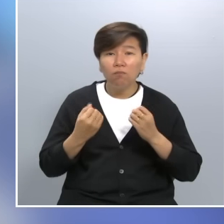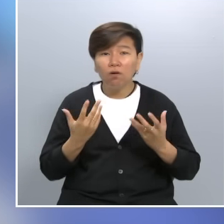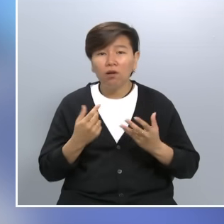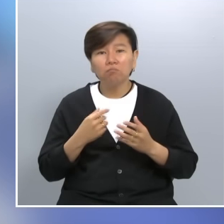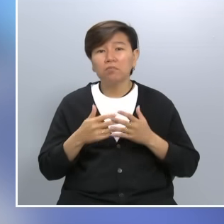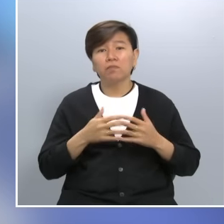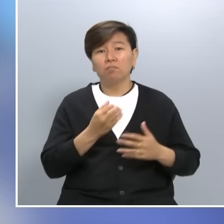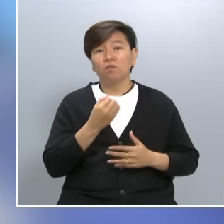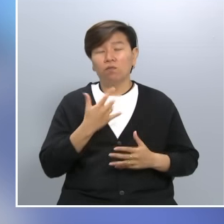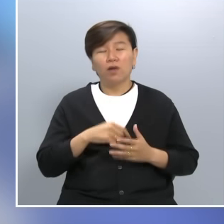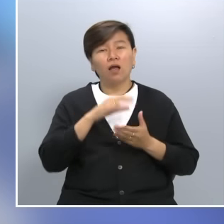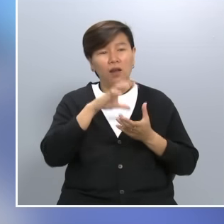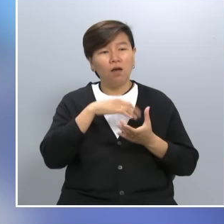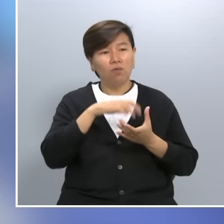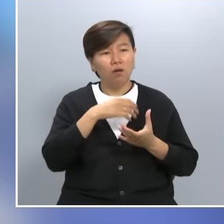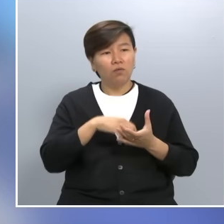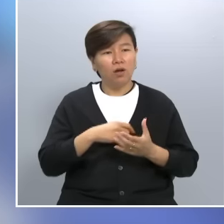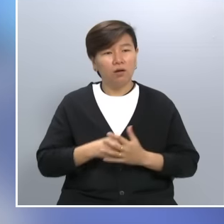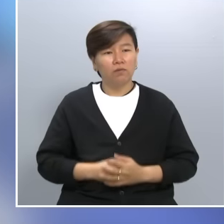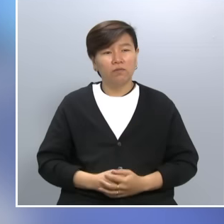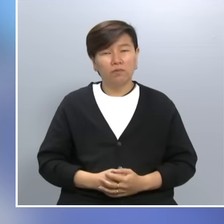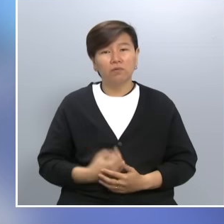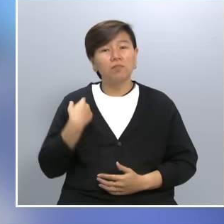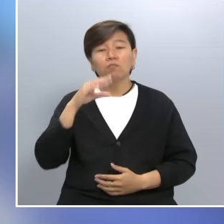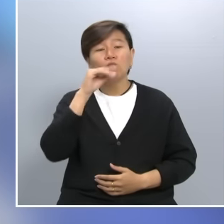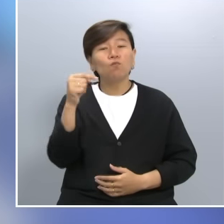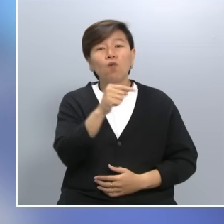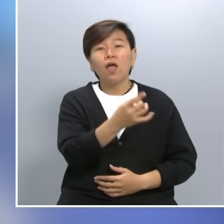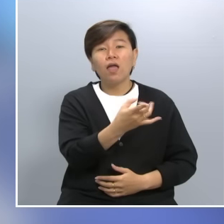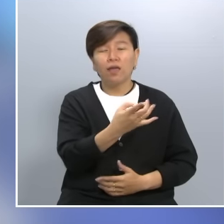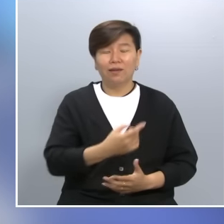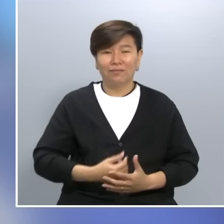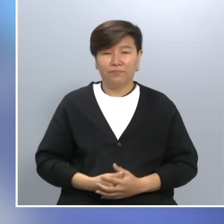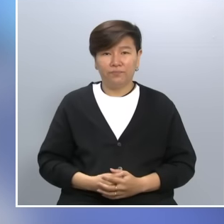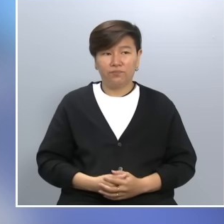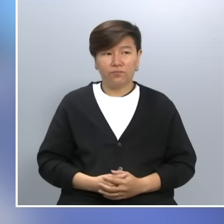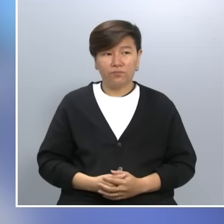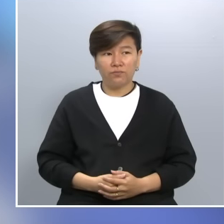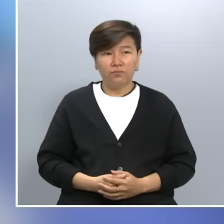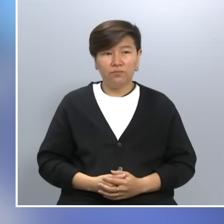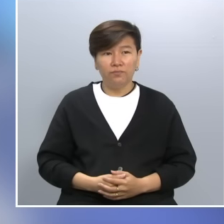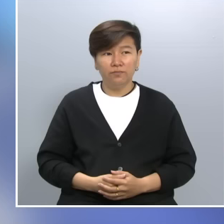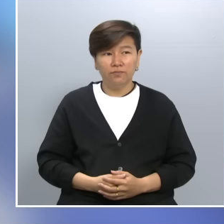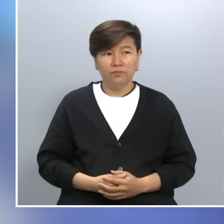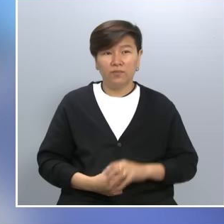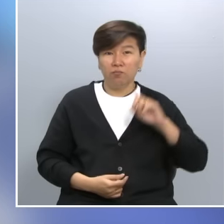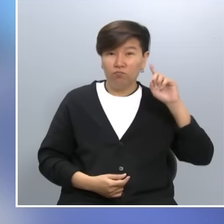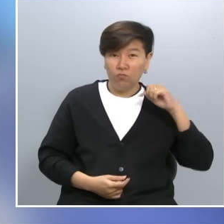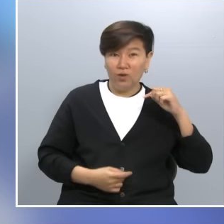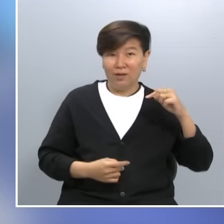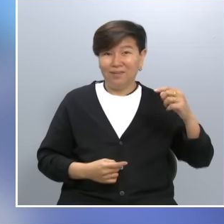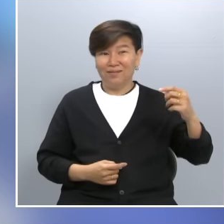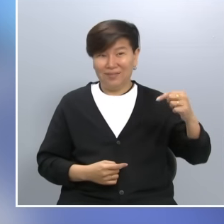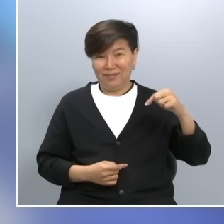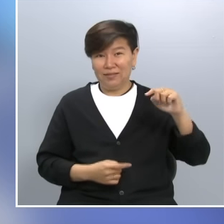คะเล่าให้พี่ฟังหน่อยมาเล่าอะไรให้เราฟังบ้างอ่าก็คือสาวคนสนิทกับคุณรันี่ก็ได้คุยกัน